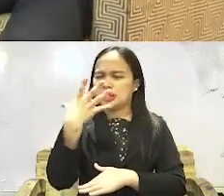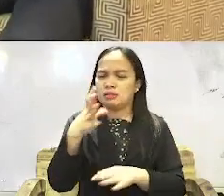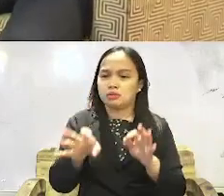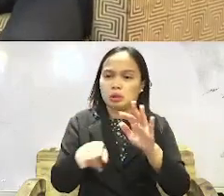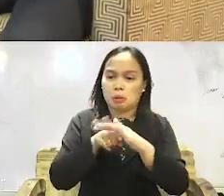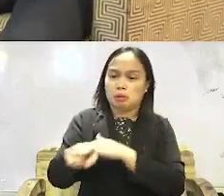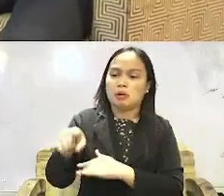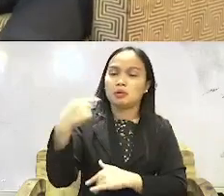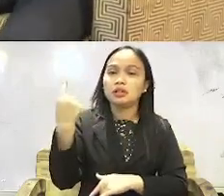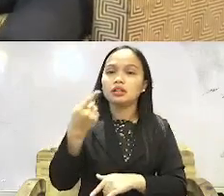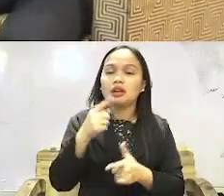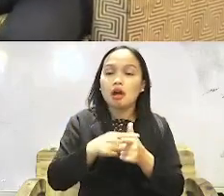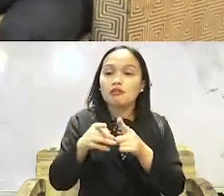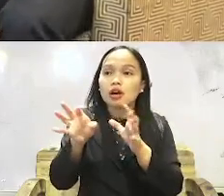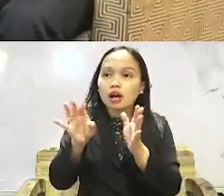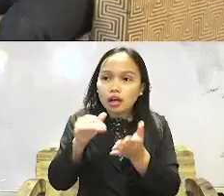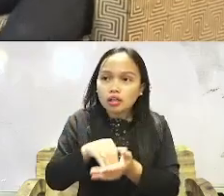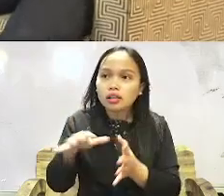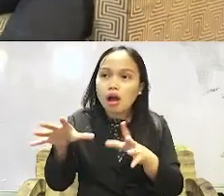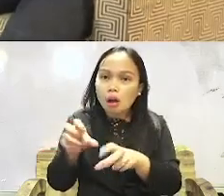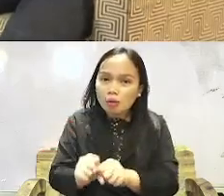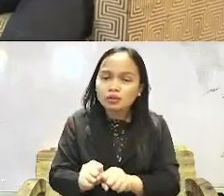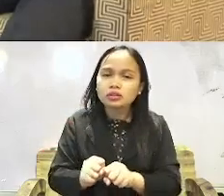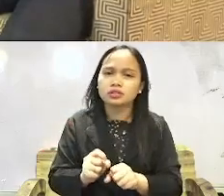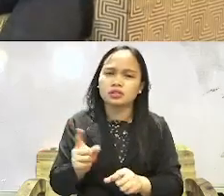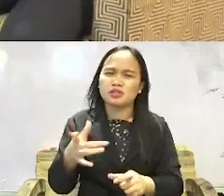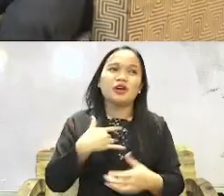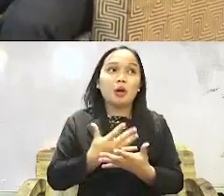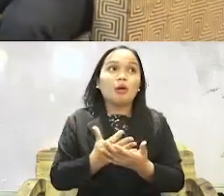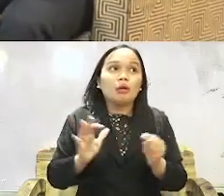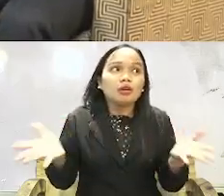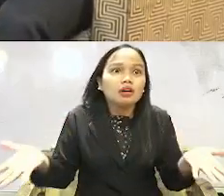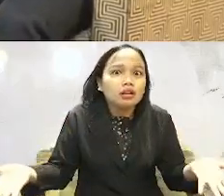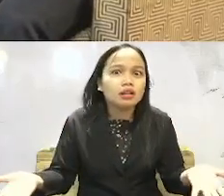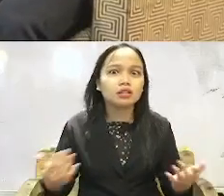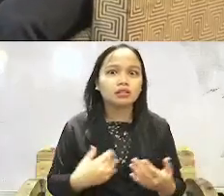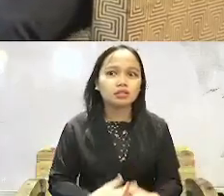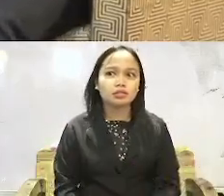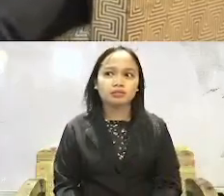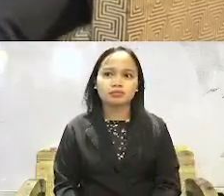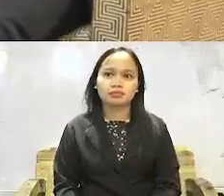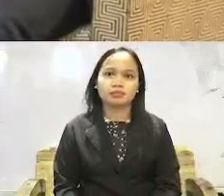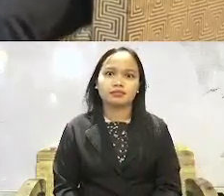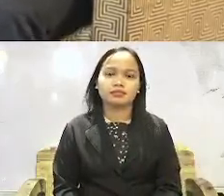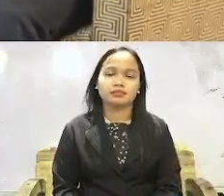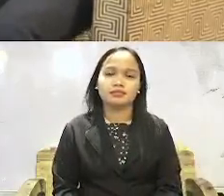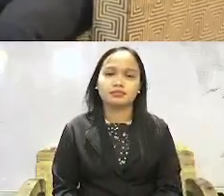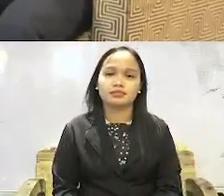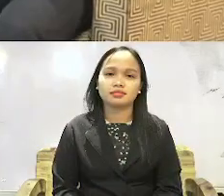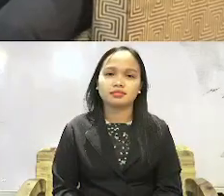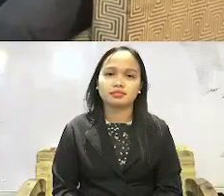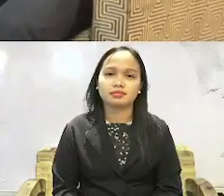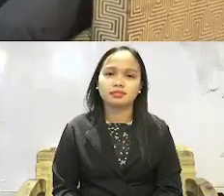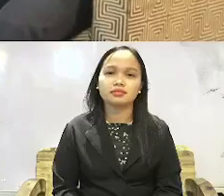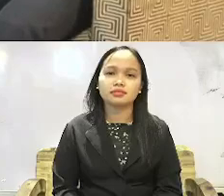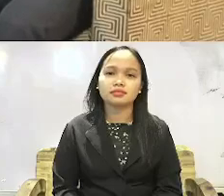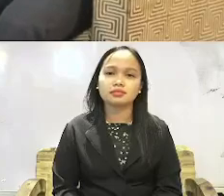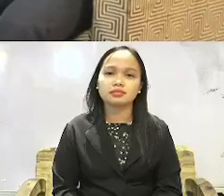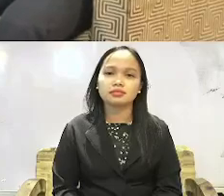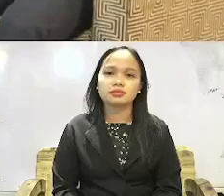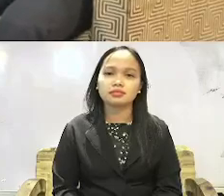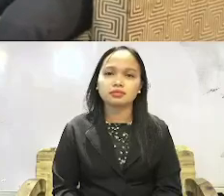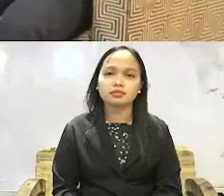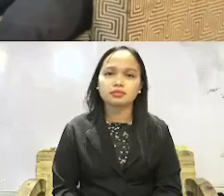nahuli ka ulit, di ba? Minsan kayo, nagpapahuli na lang kayo eh. Yun yung trip ngayon ng mga kapatid. Pahuli na lang eh. Di ba? O, ang